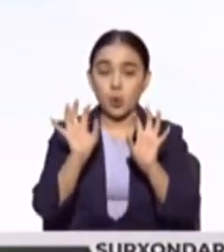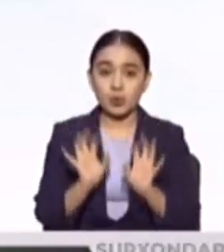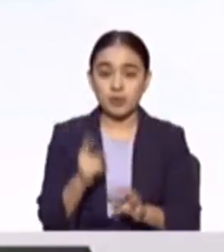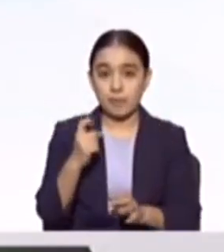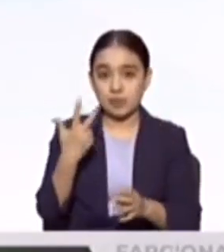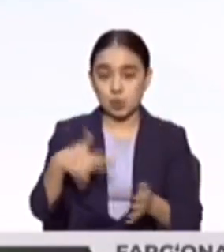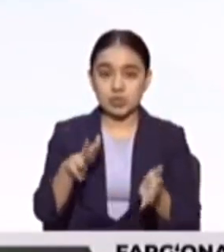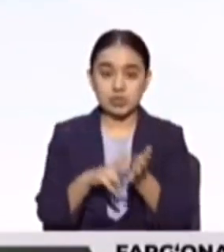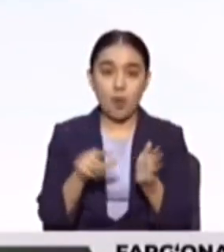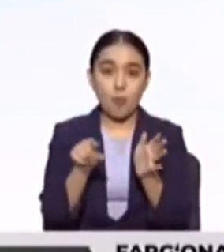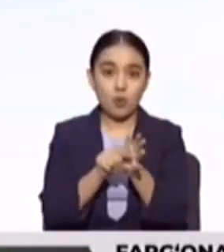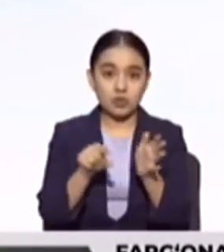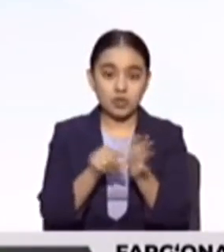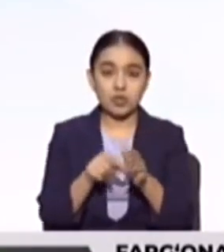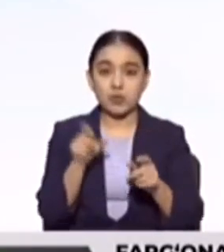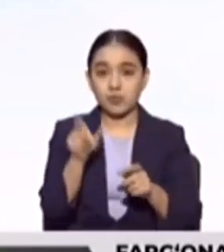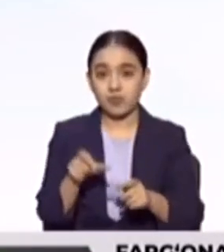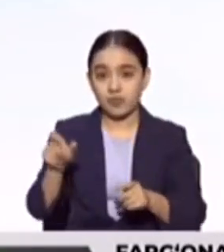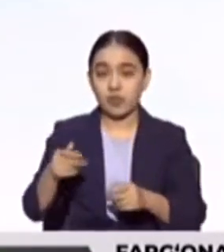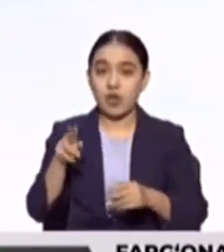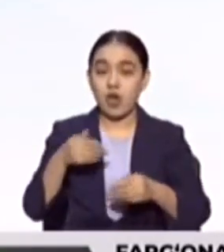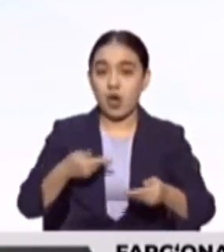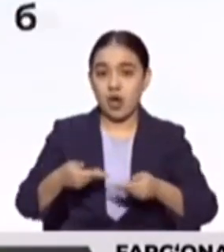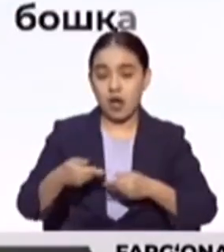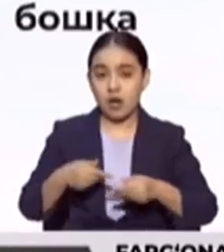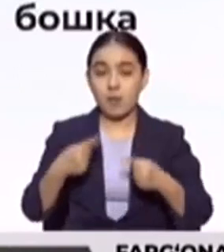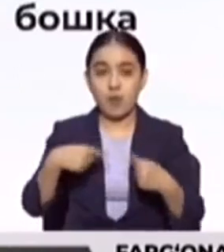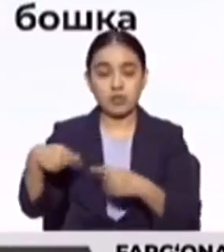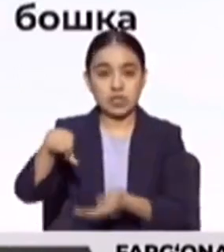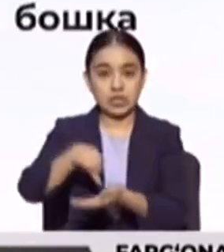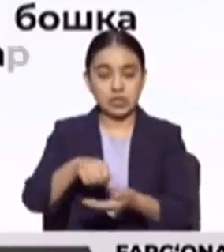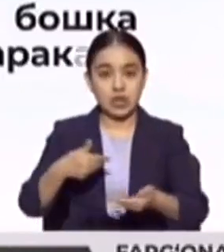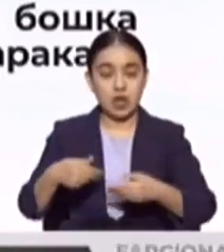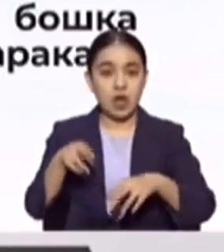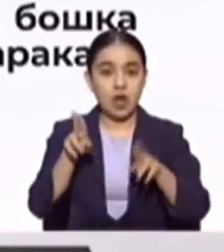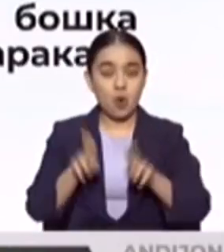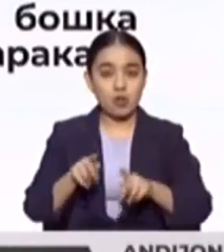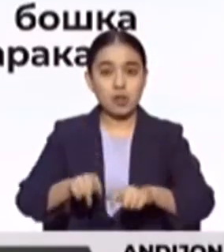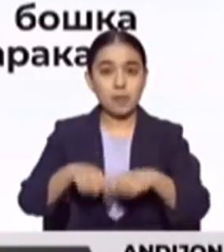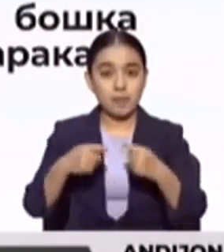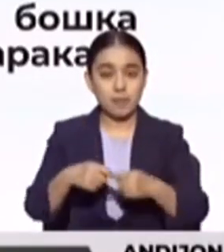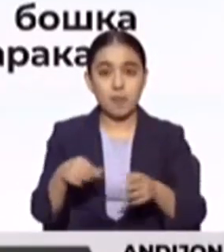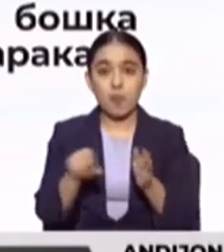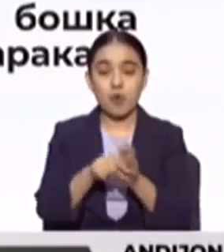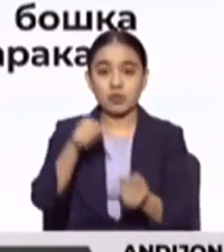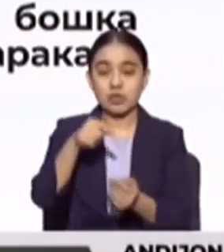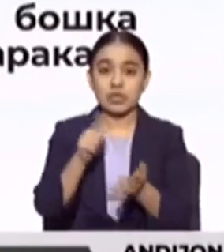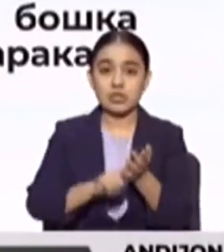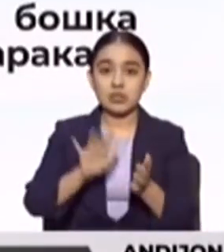kodeksining 138-moddasi piyodalar va yo'l harakati boshqa ishtirokchilarining yo'l harakati qoidalarini buzishi moddasiga